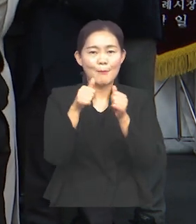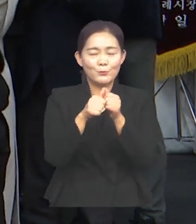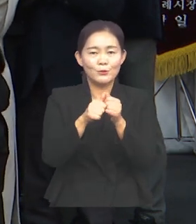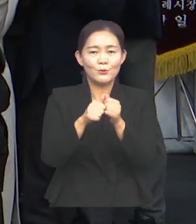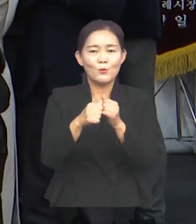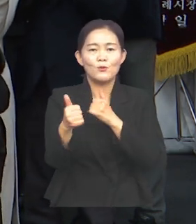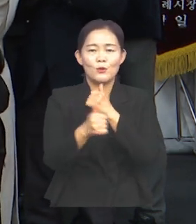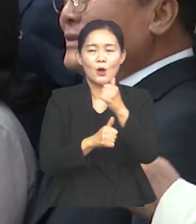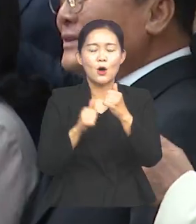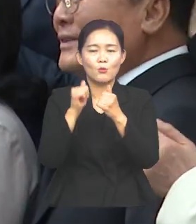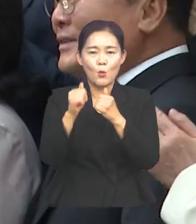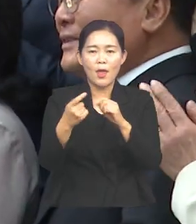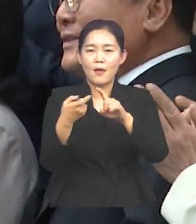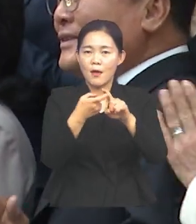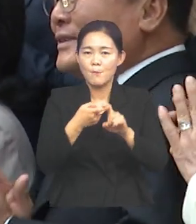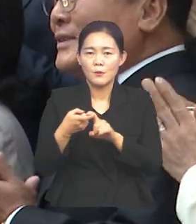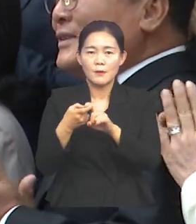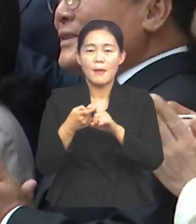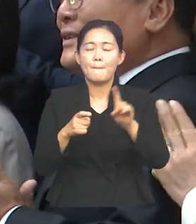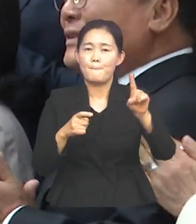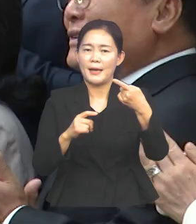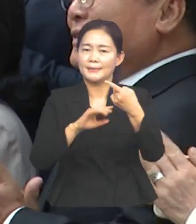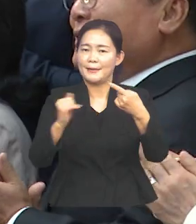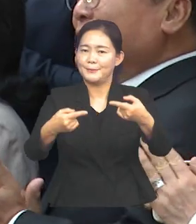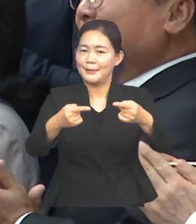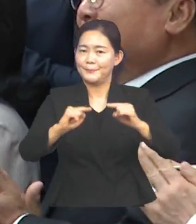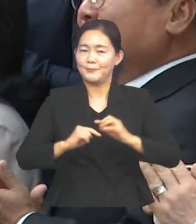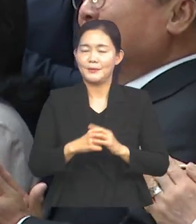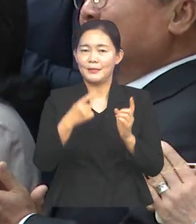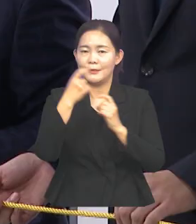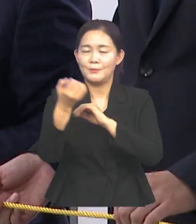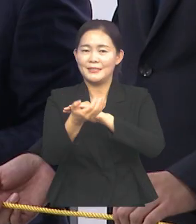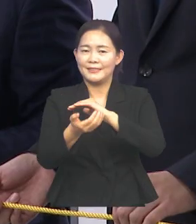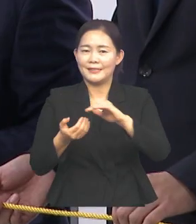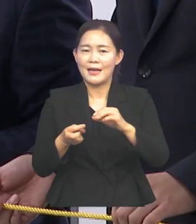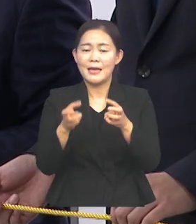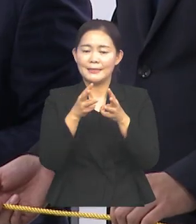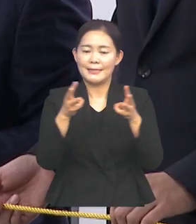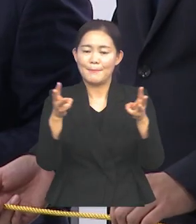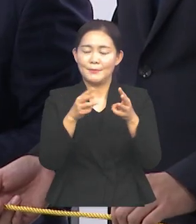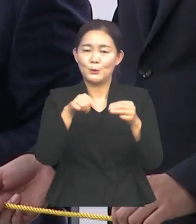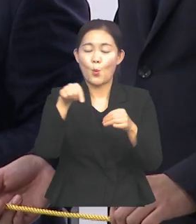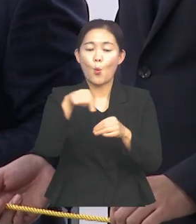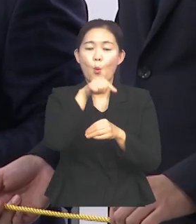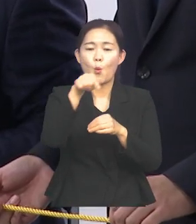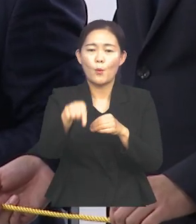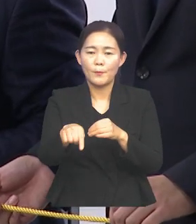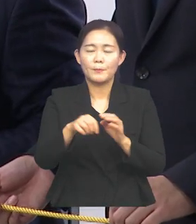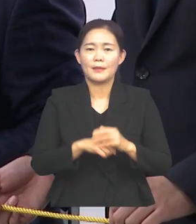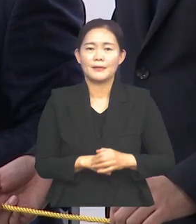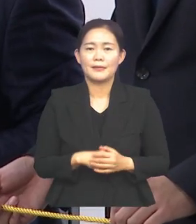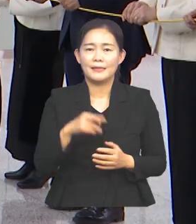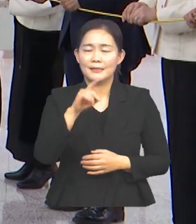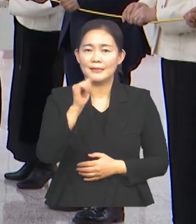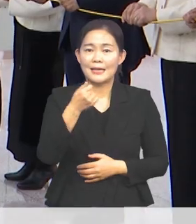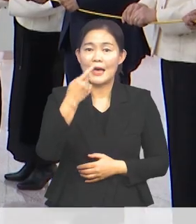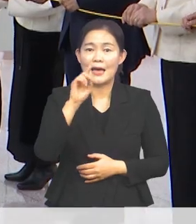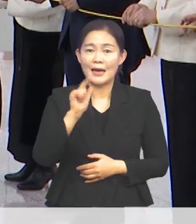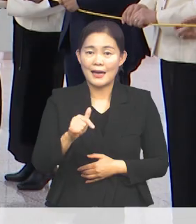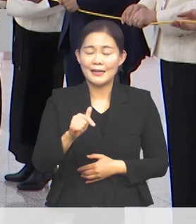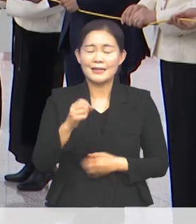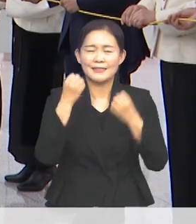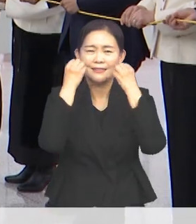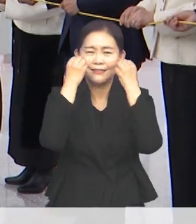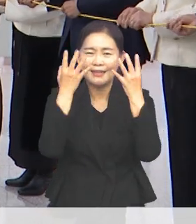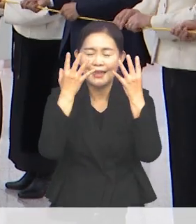자문위원회, 협의회 등 관계자 100여 명이 참석했습니다. 기념식에 앞서 시청 3층 에이스홀 로비에는 용인시장학재단